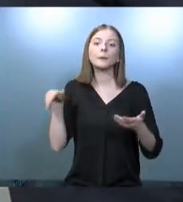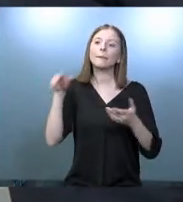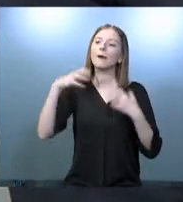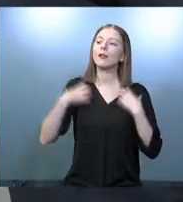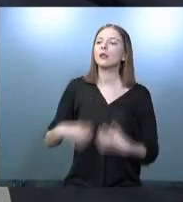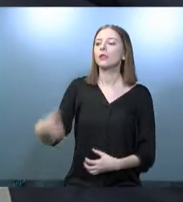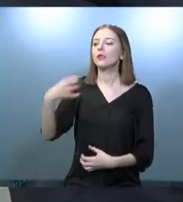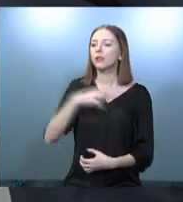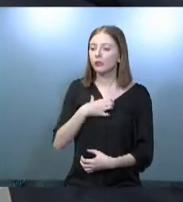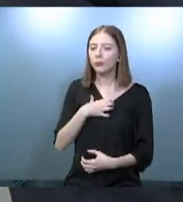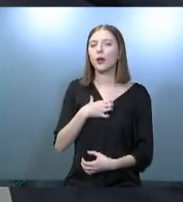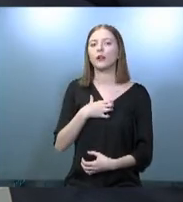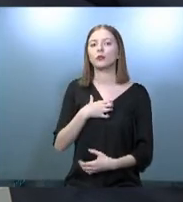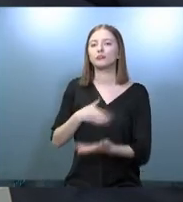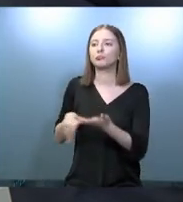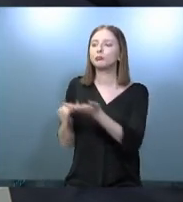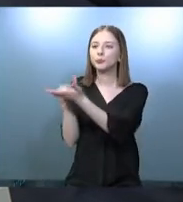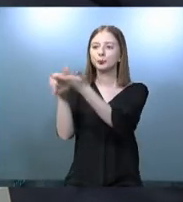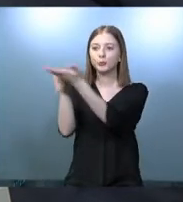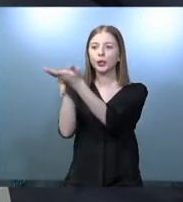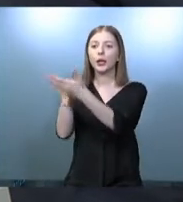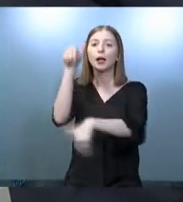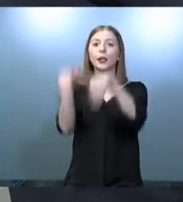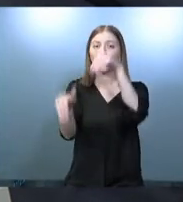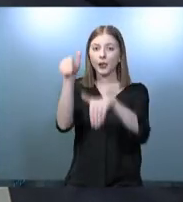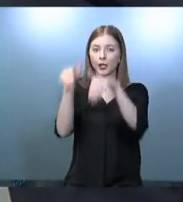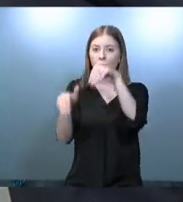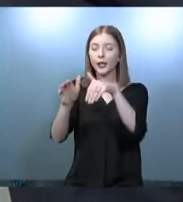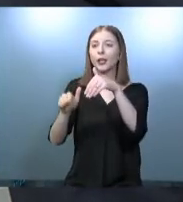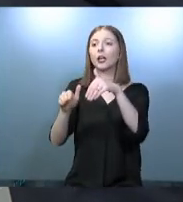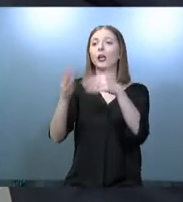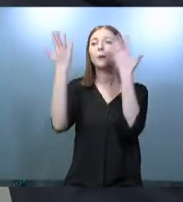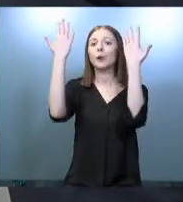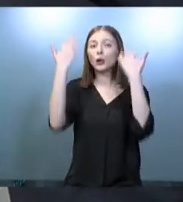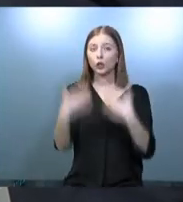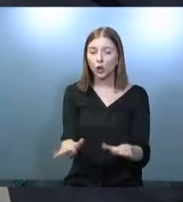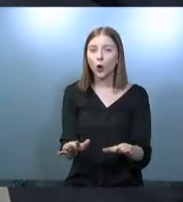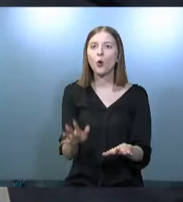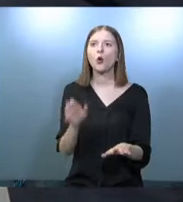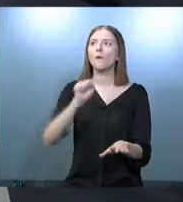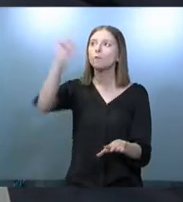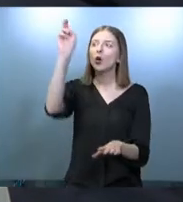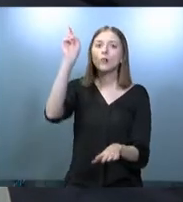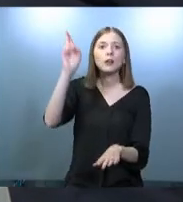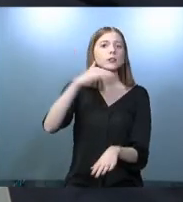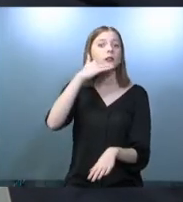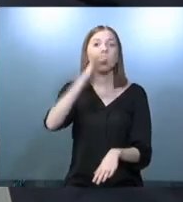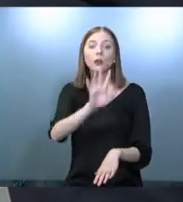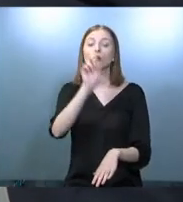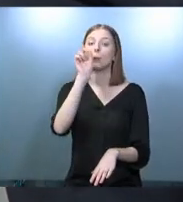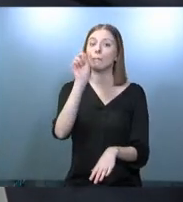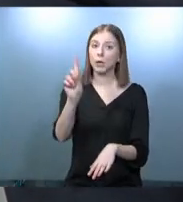ir valdančiai daugumai po rinkimų, kokie jinai susidarys, neaišku, kokia bus, kas laimės, kaip žmonės pasirinks,